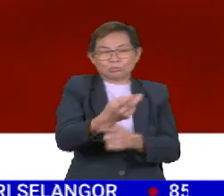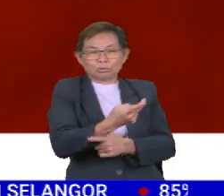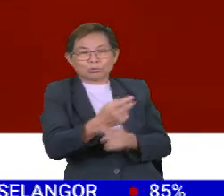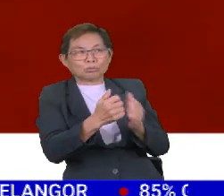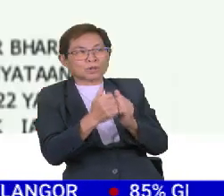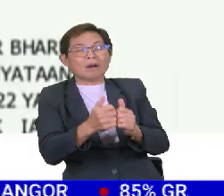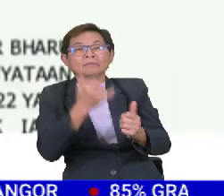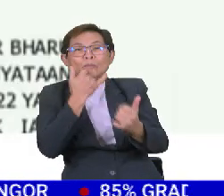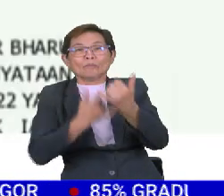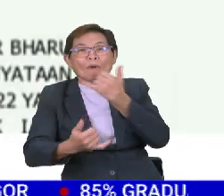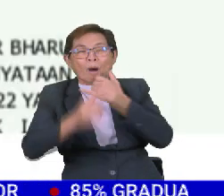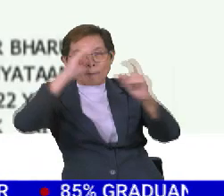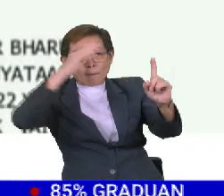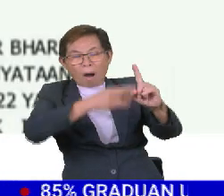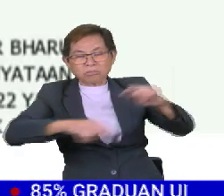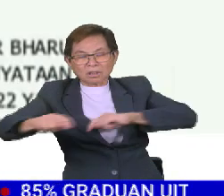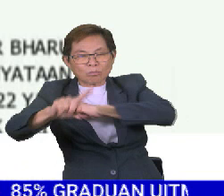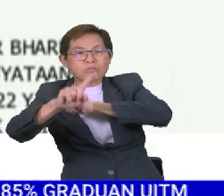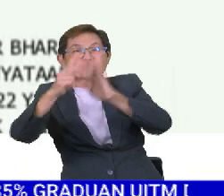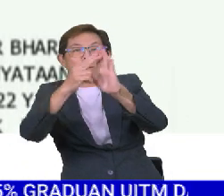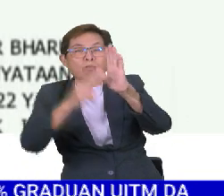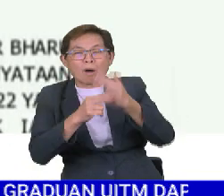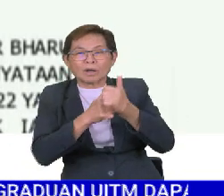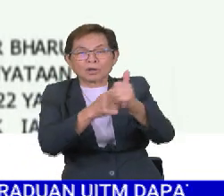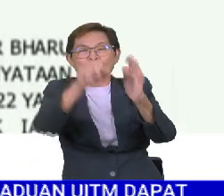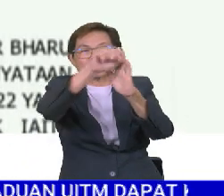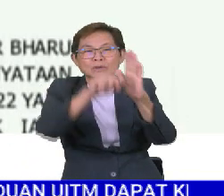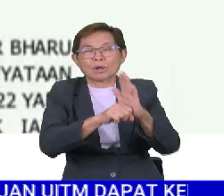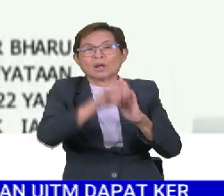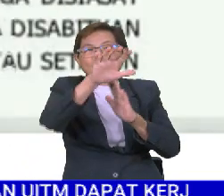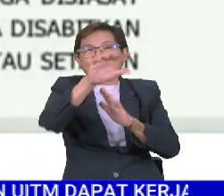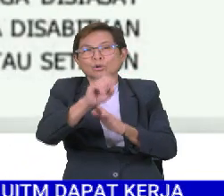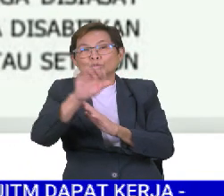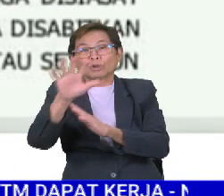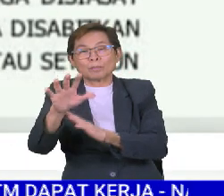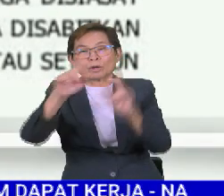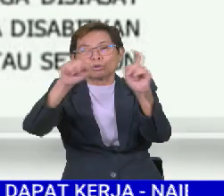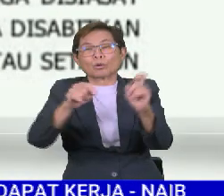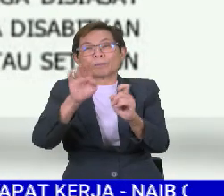kesalahan juga boleh dikenakan tindakan undang-undang mengikut section 505